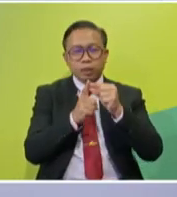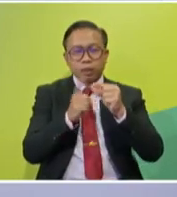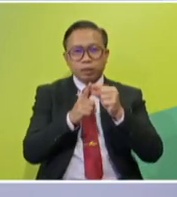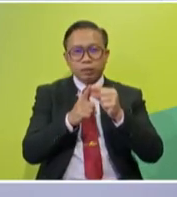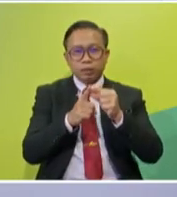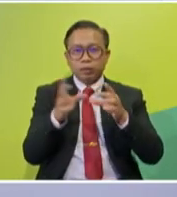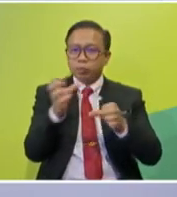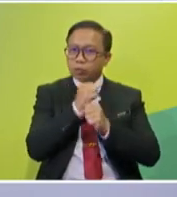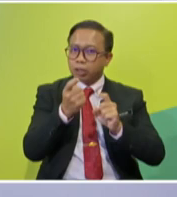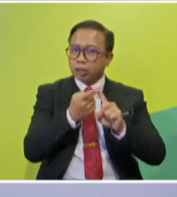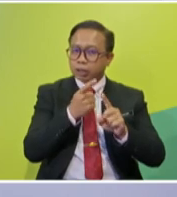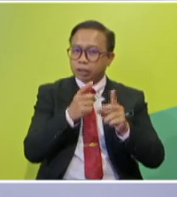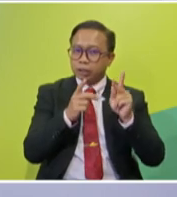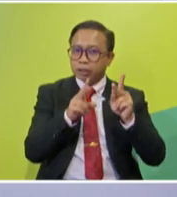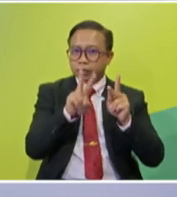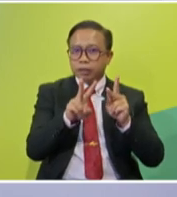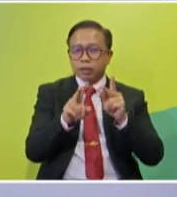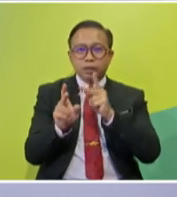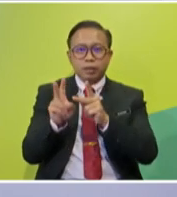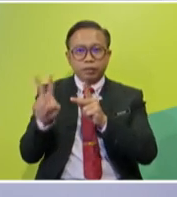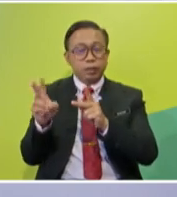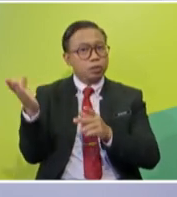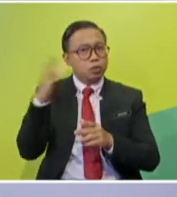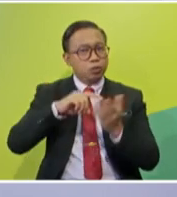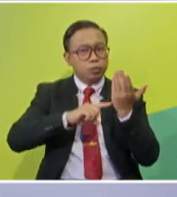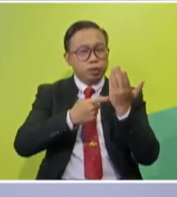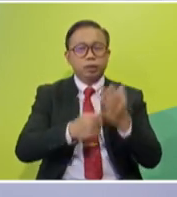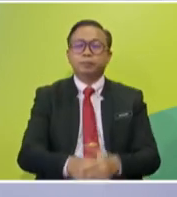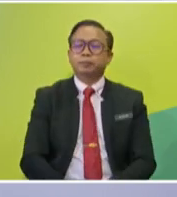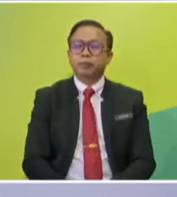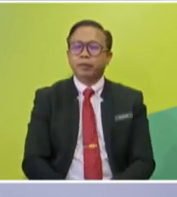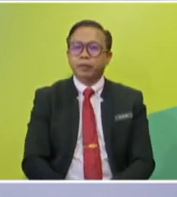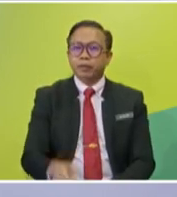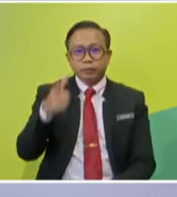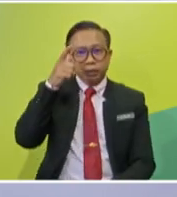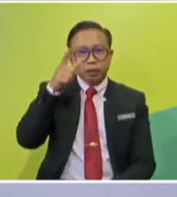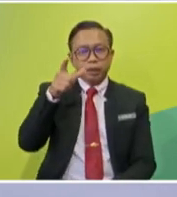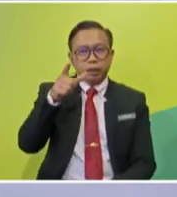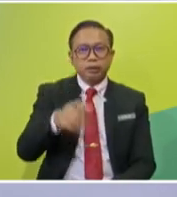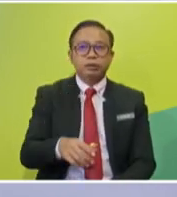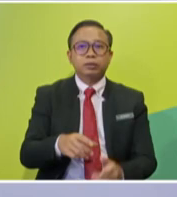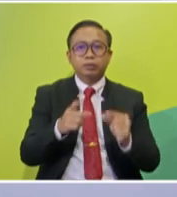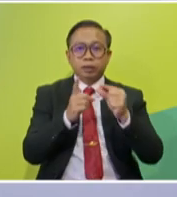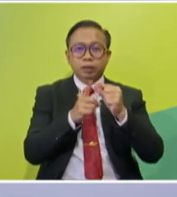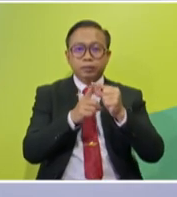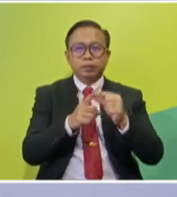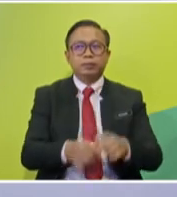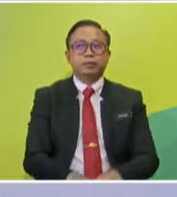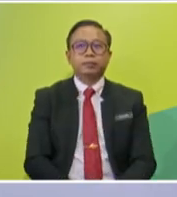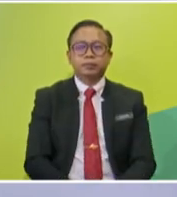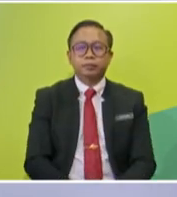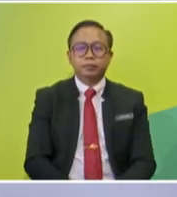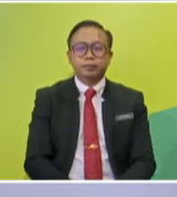dihasilkan daripada suku kata kewi kewi kita menggunakan suku kata yang pertama